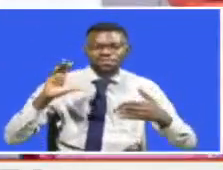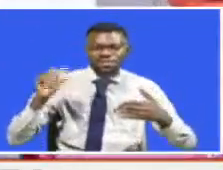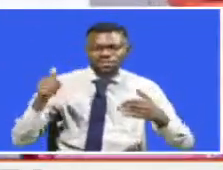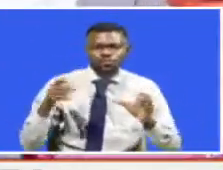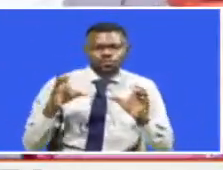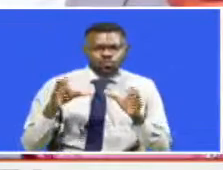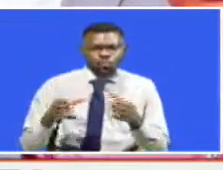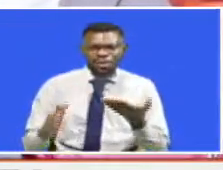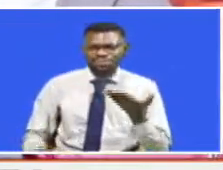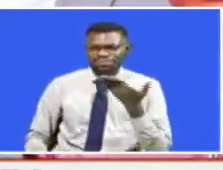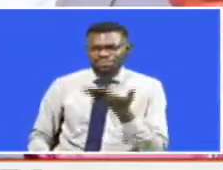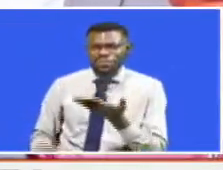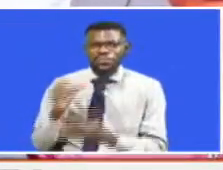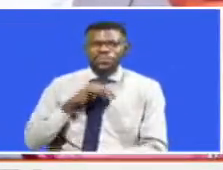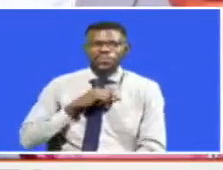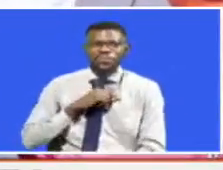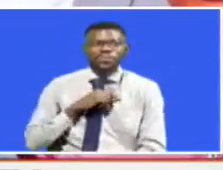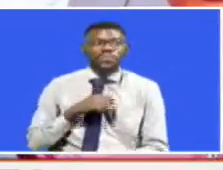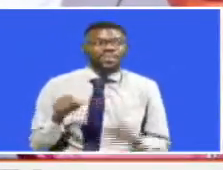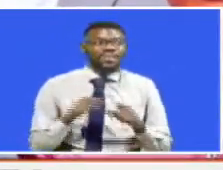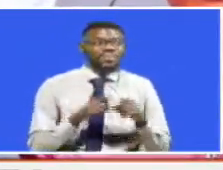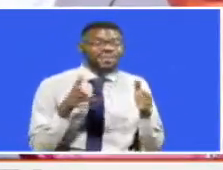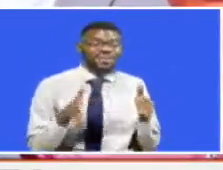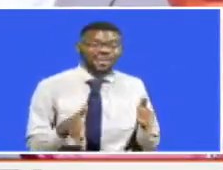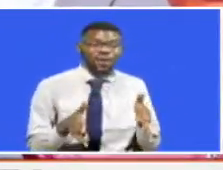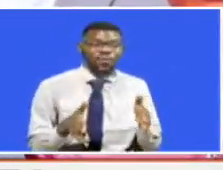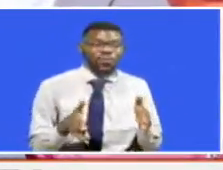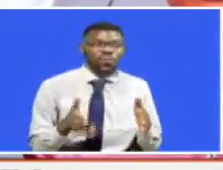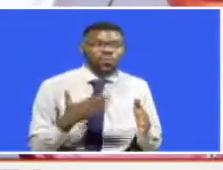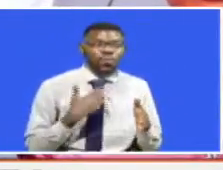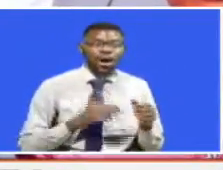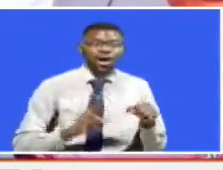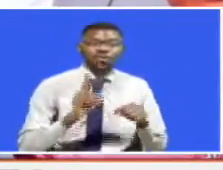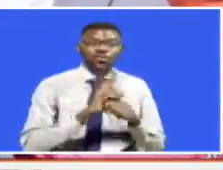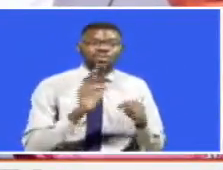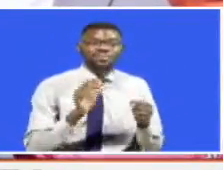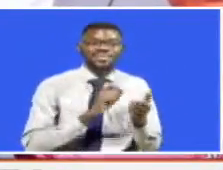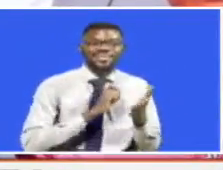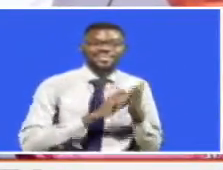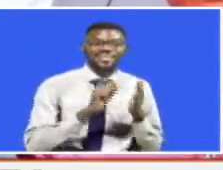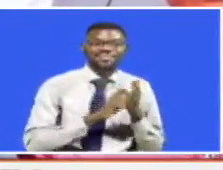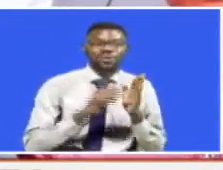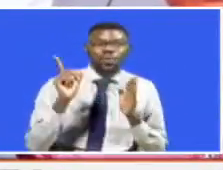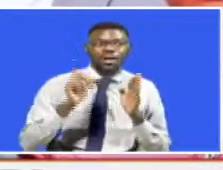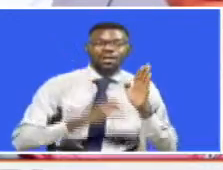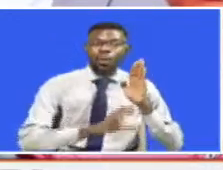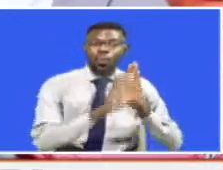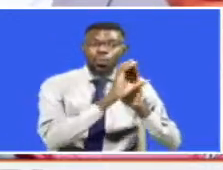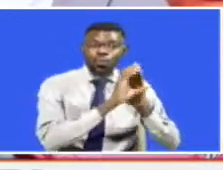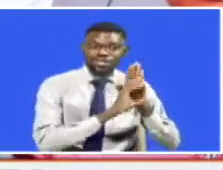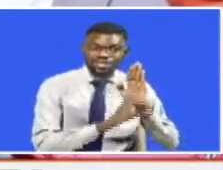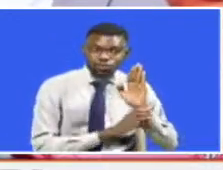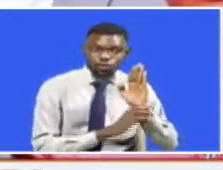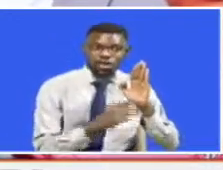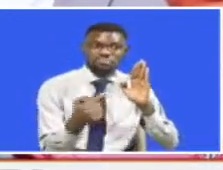of Meru. Because we are going now to apply Chapter 1 of our Constitution.